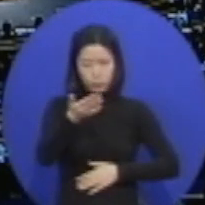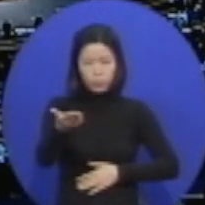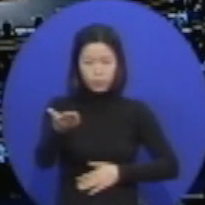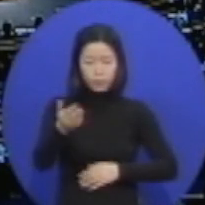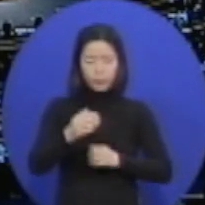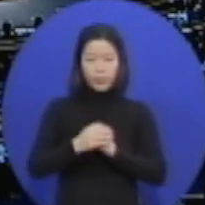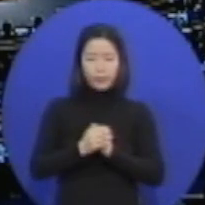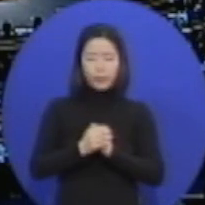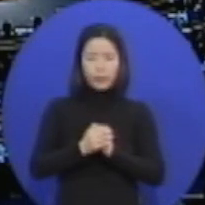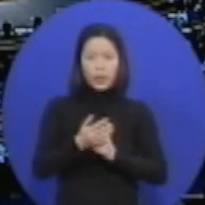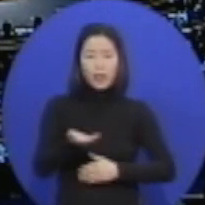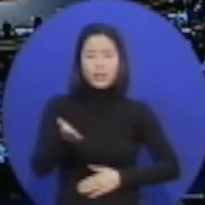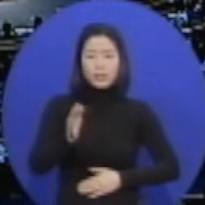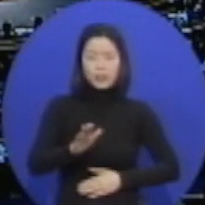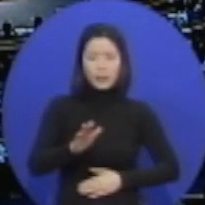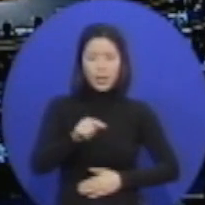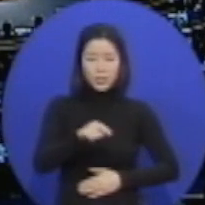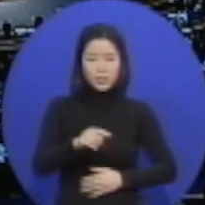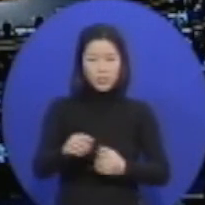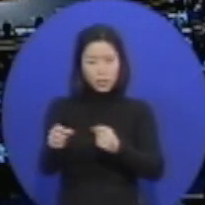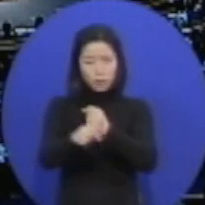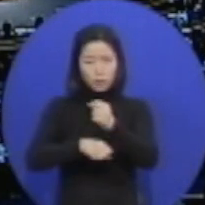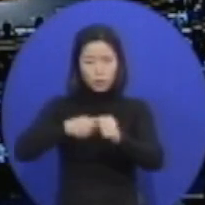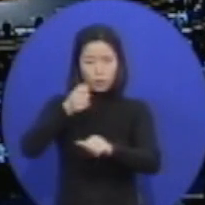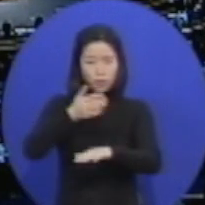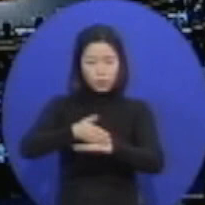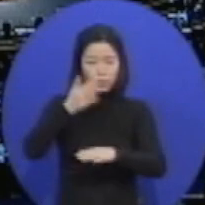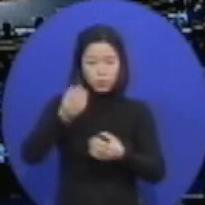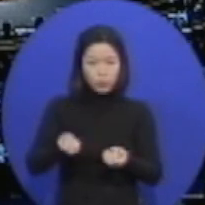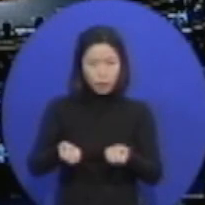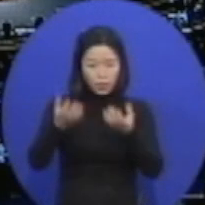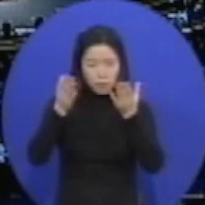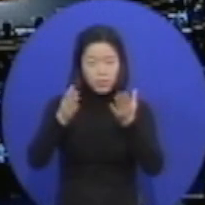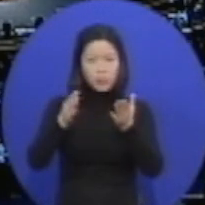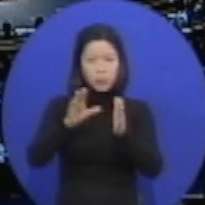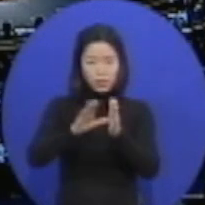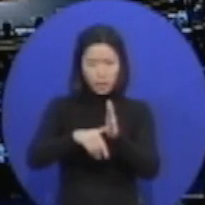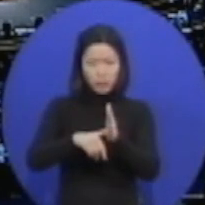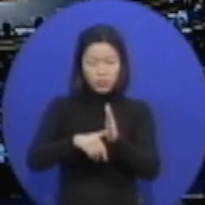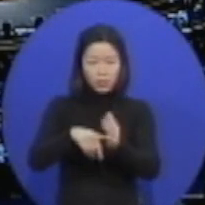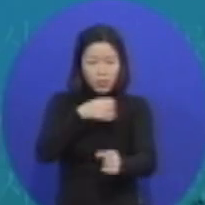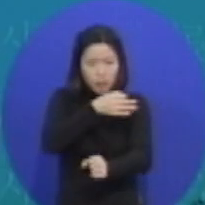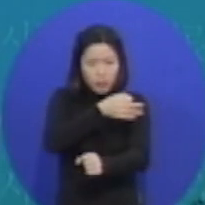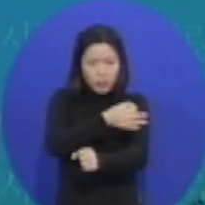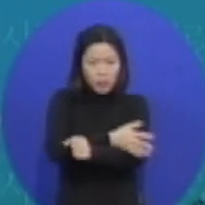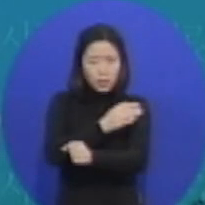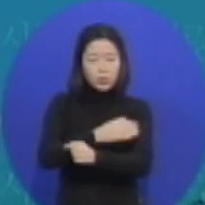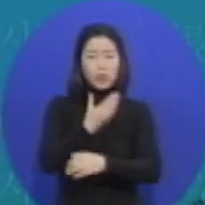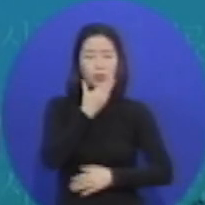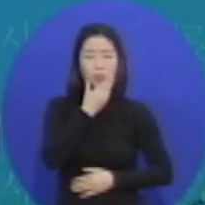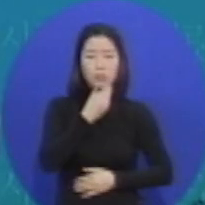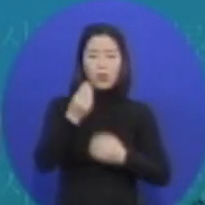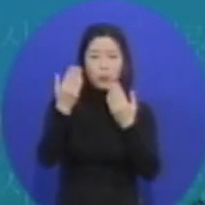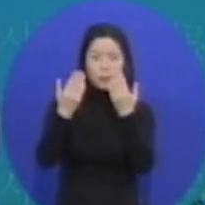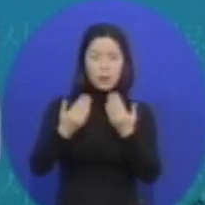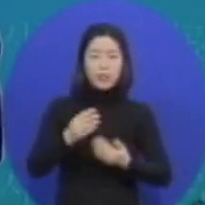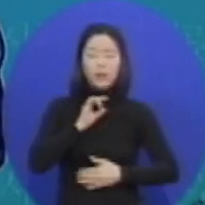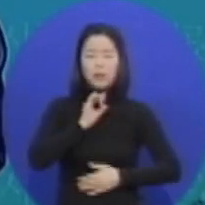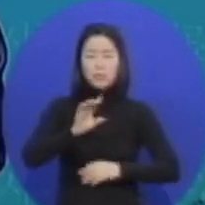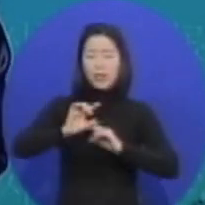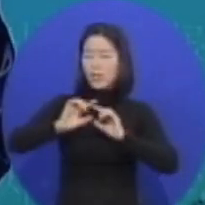그러나 이 추수감사절은 요 단순히 우리가 하나님 앞에 복 받는 것만 있는게 아니고